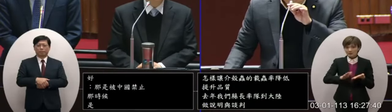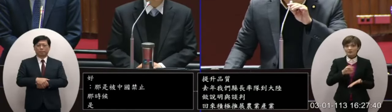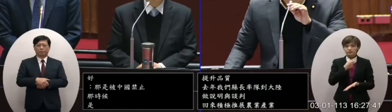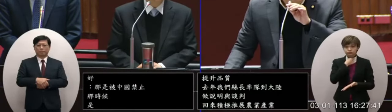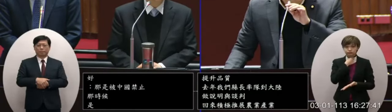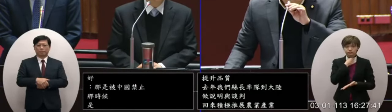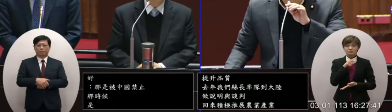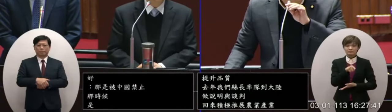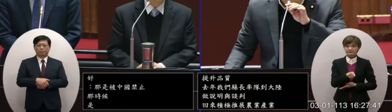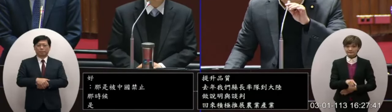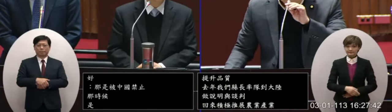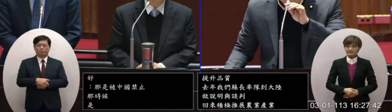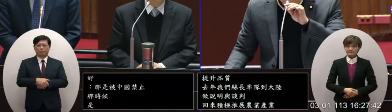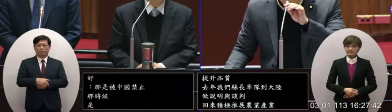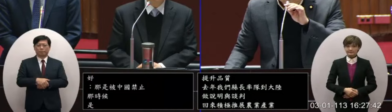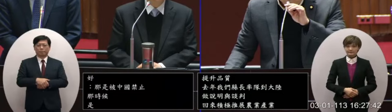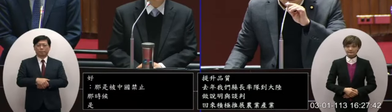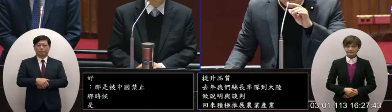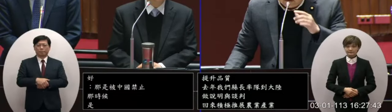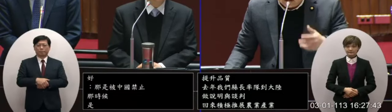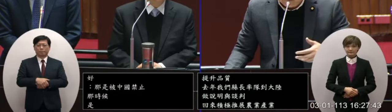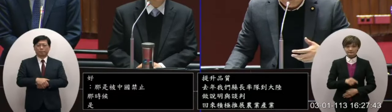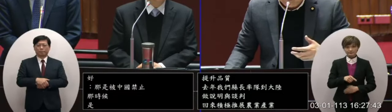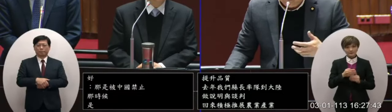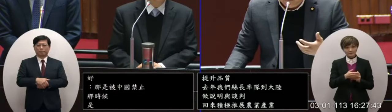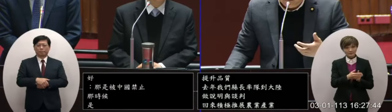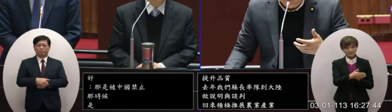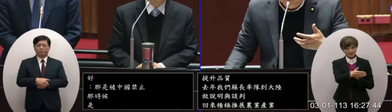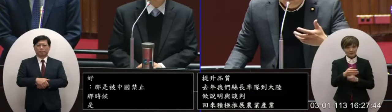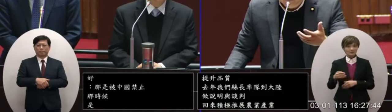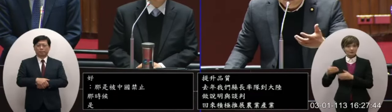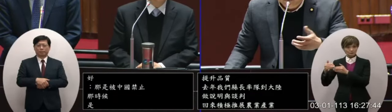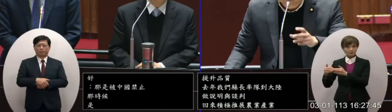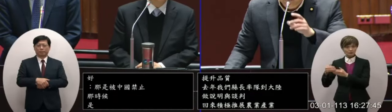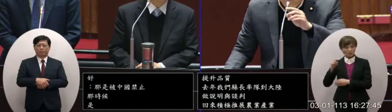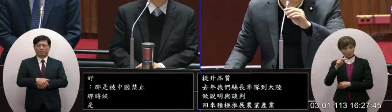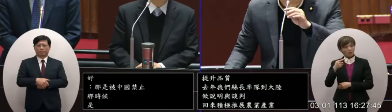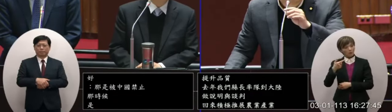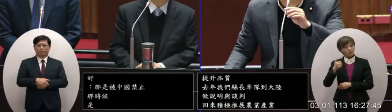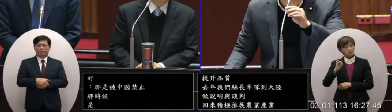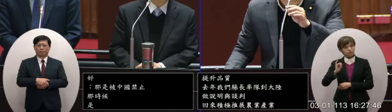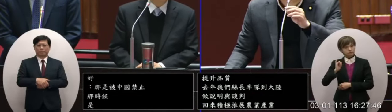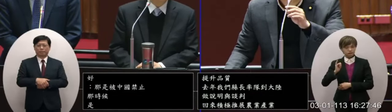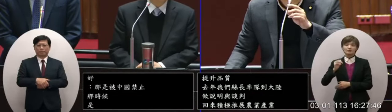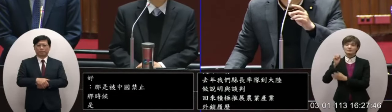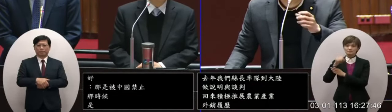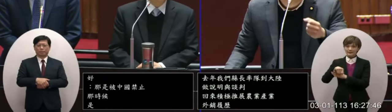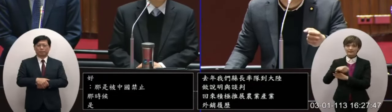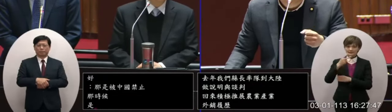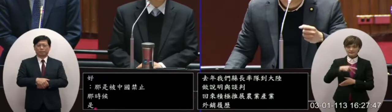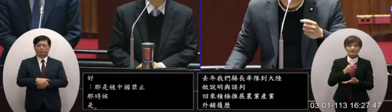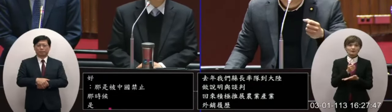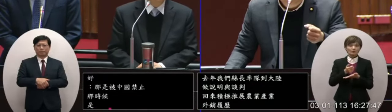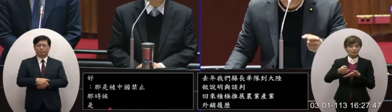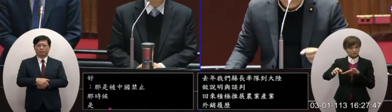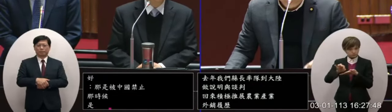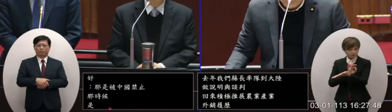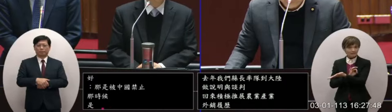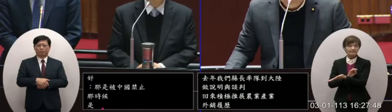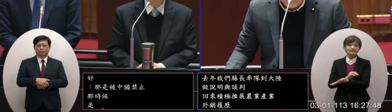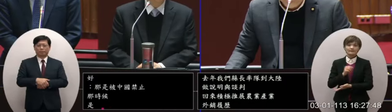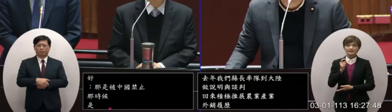然因为这样子获得中国大陆再次的同意，我们可以输出，农民看到了，我们的国农看到了一